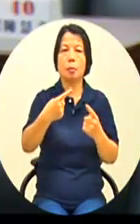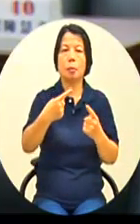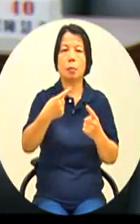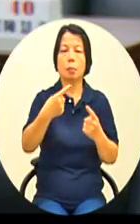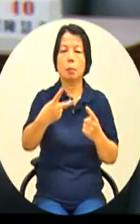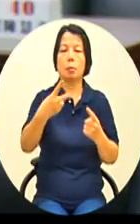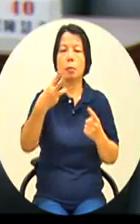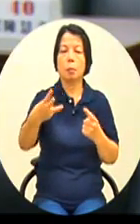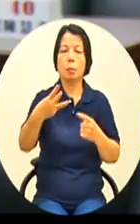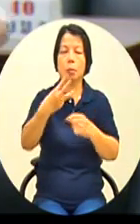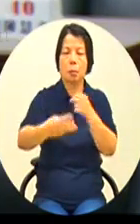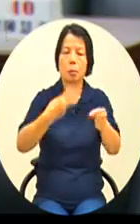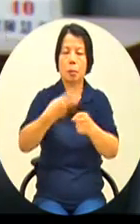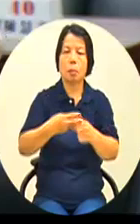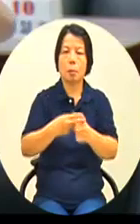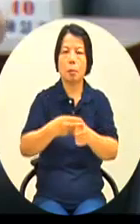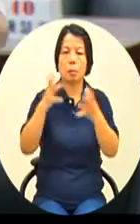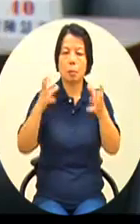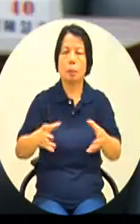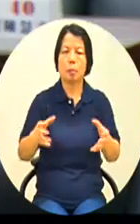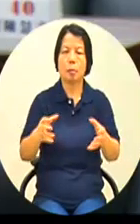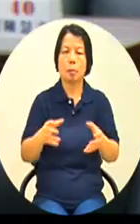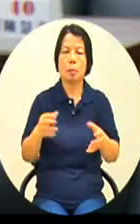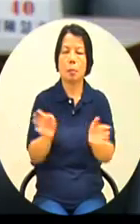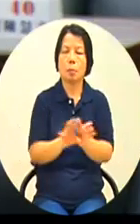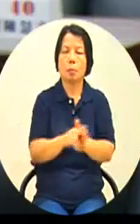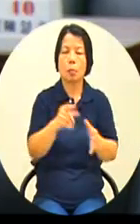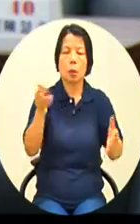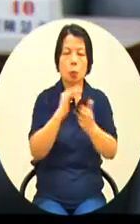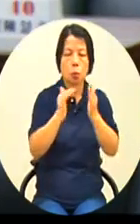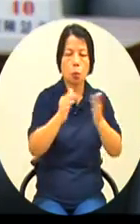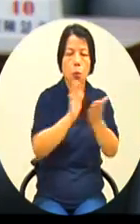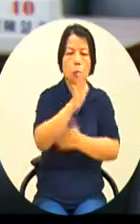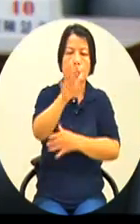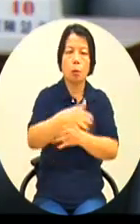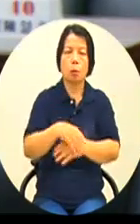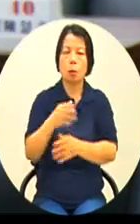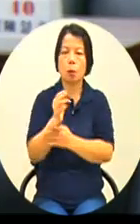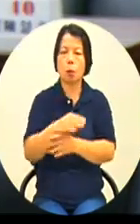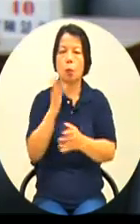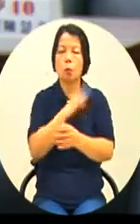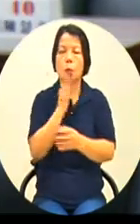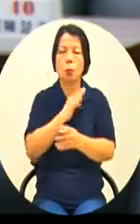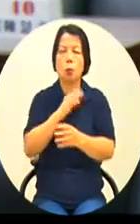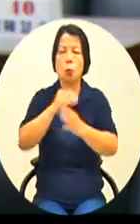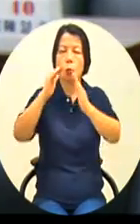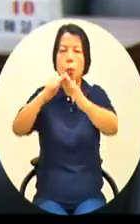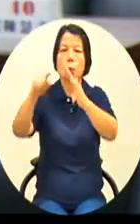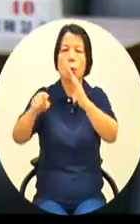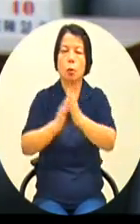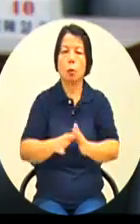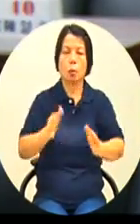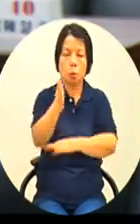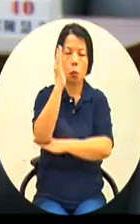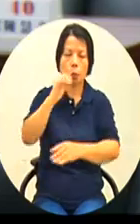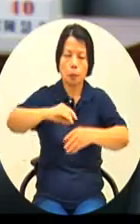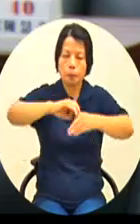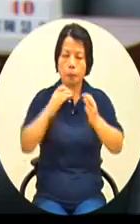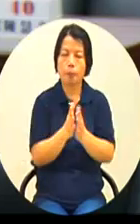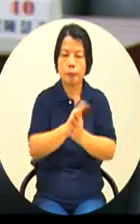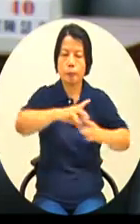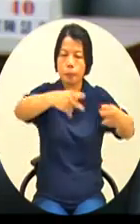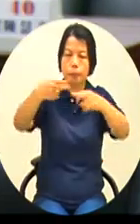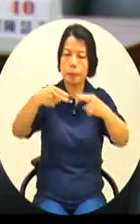1912年、1923年起好的，战争了都变成废墟。人政府较紧甲这仓库得改变，